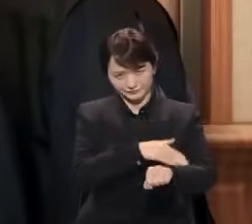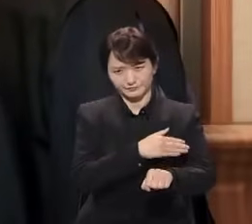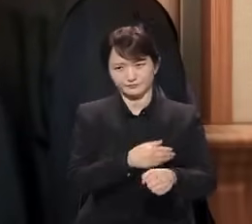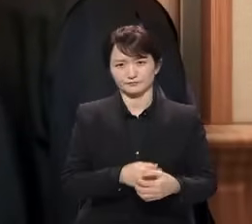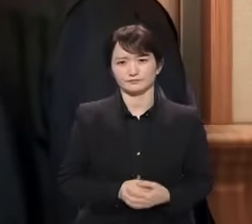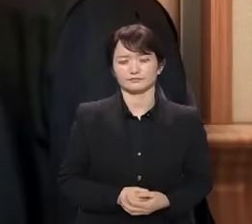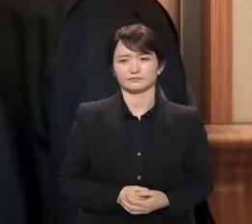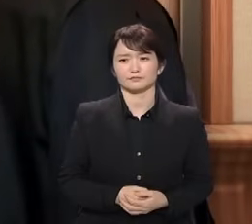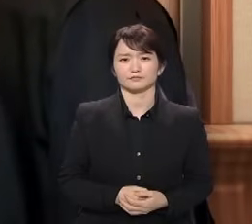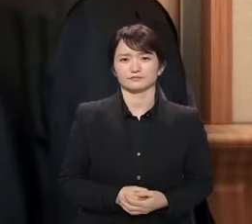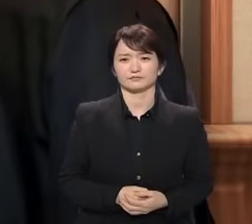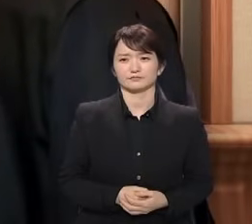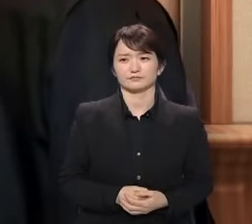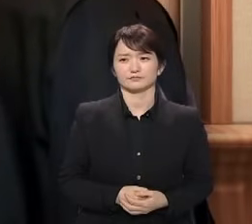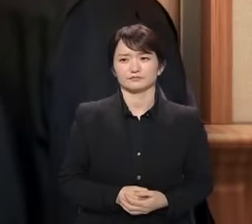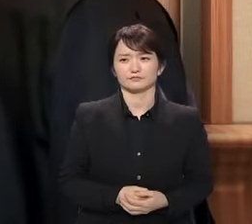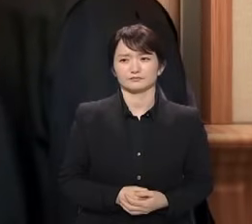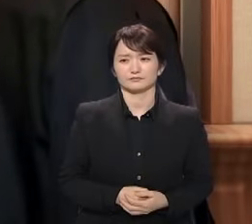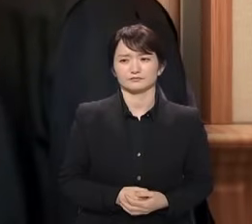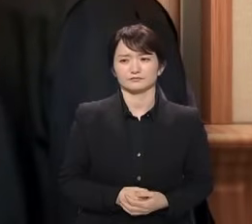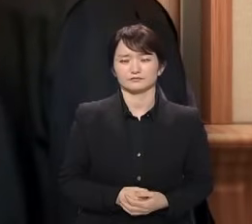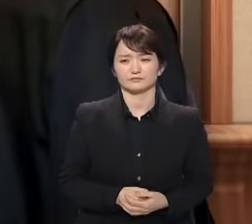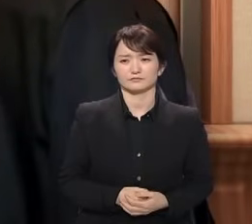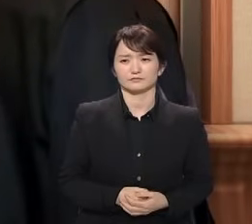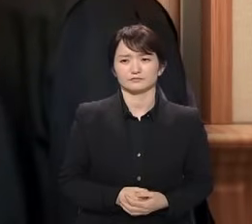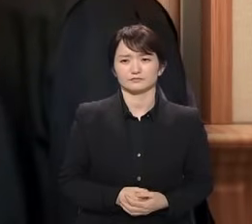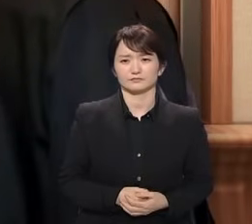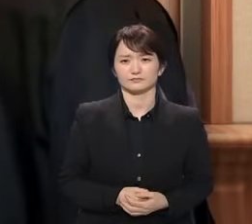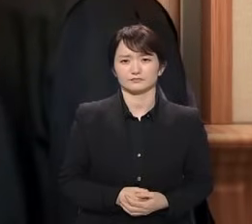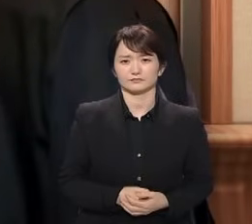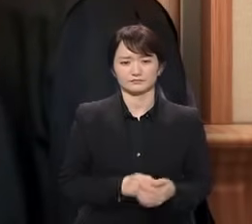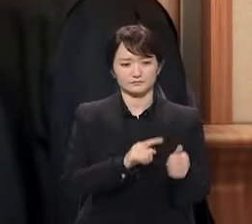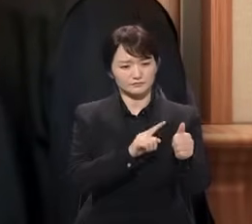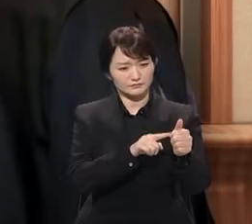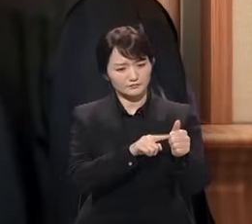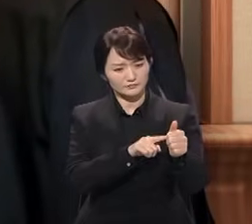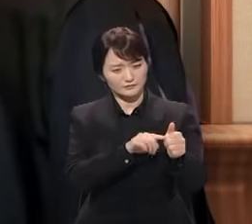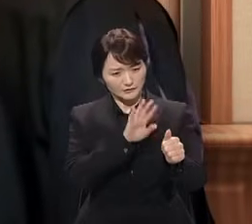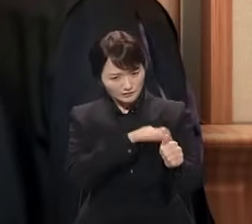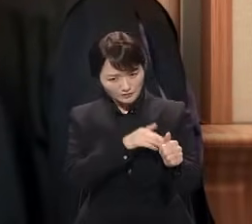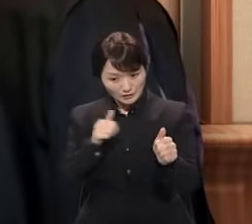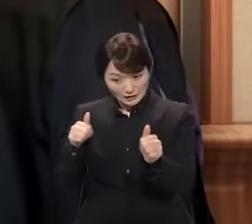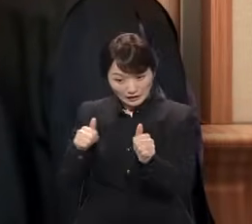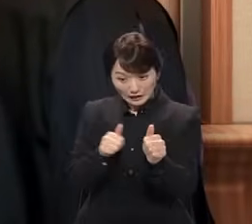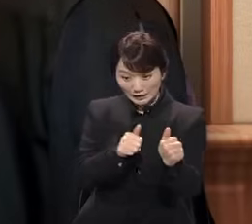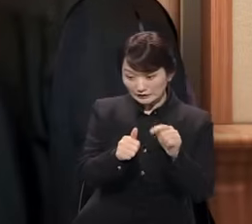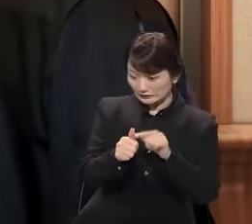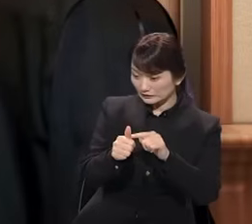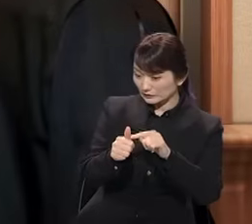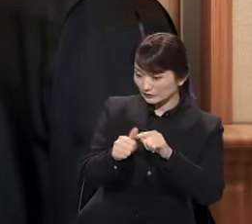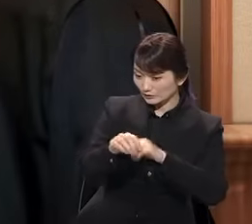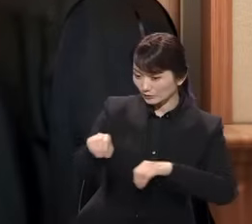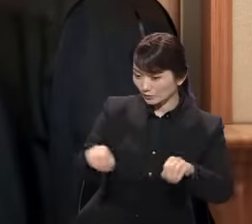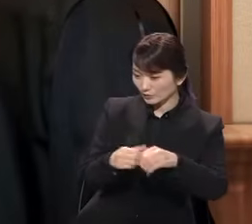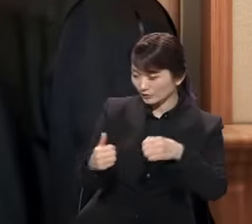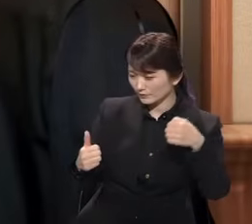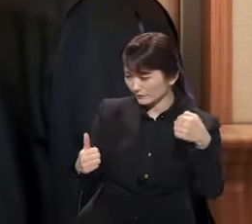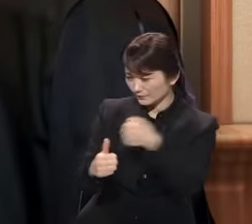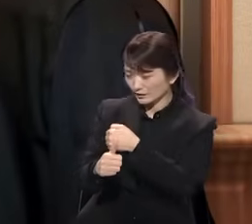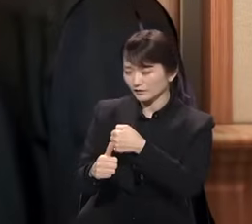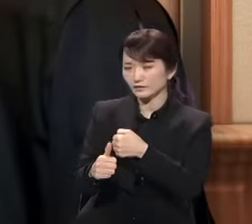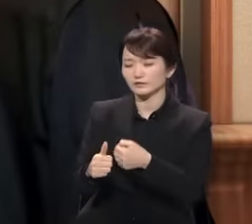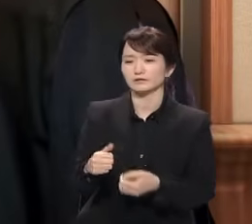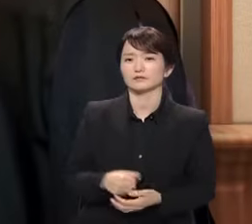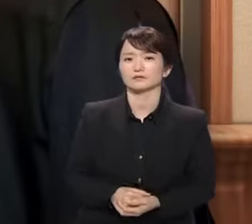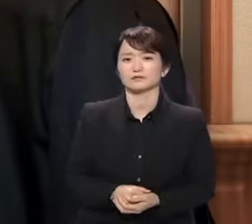이 공분을 가지고 이분을 따라 들어가서 이제 문제를 알려주려고 하던 피해자가 당한 거잖아요. 또 하나는 이때가 시간이